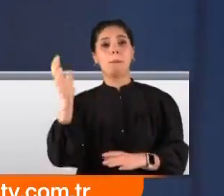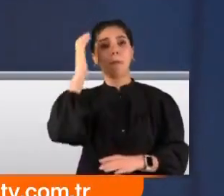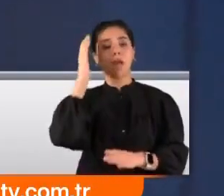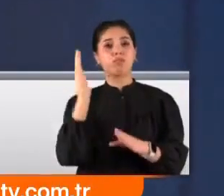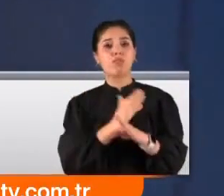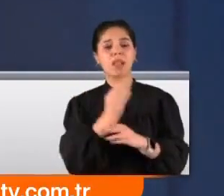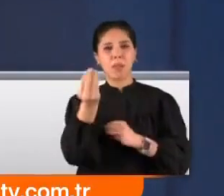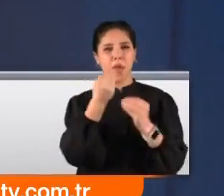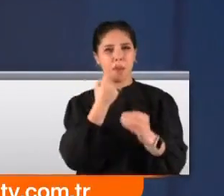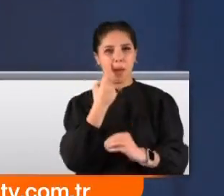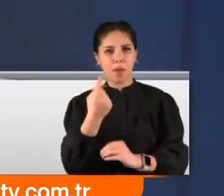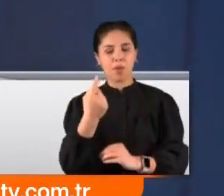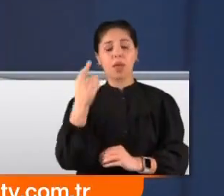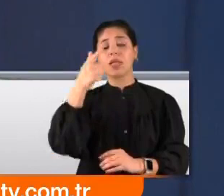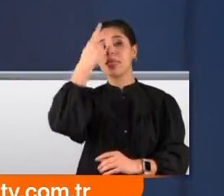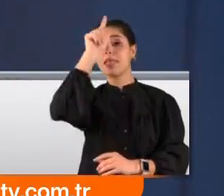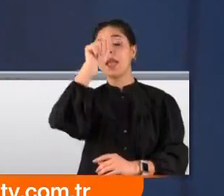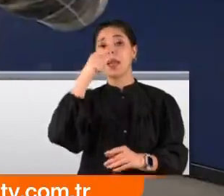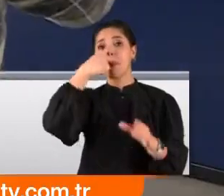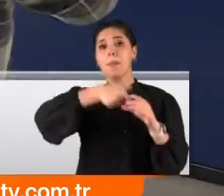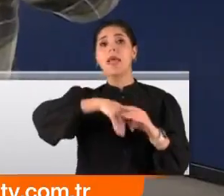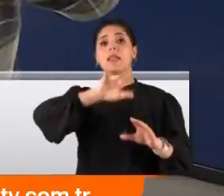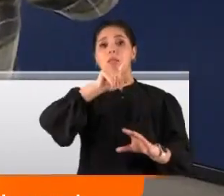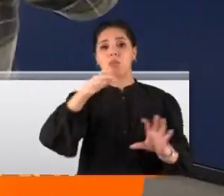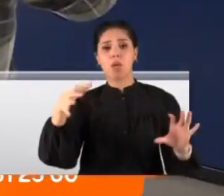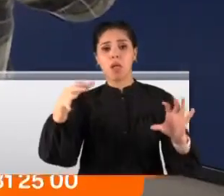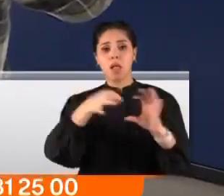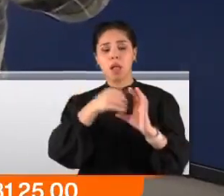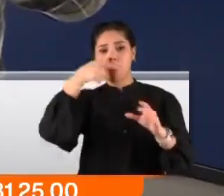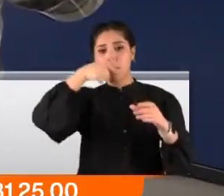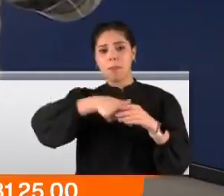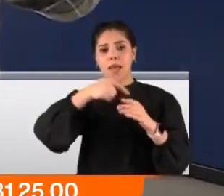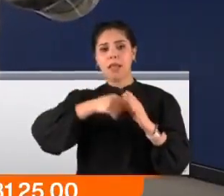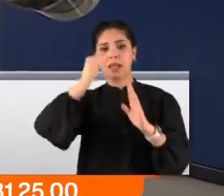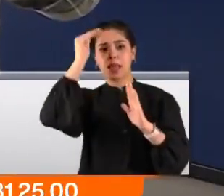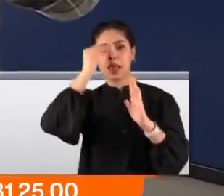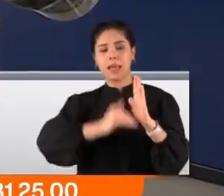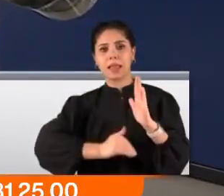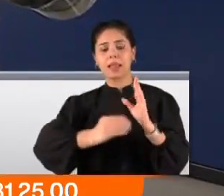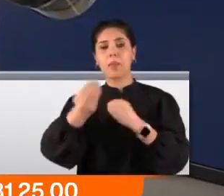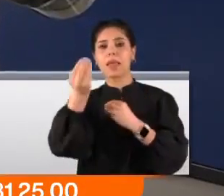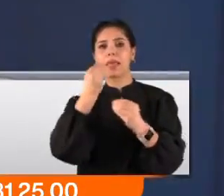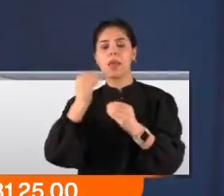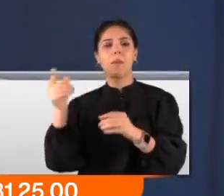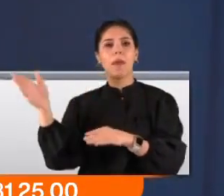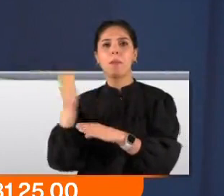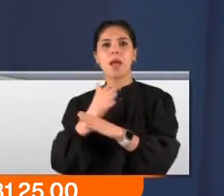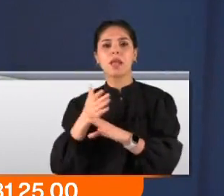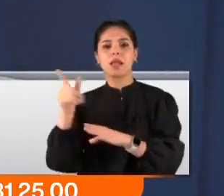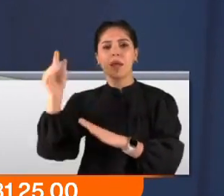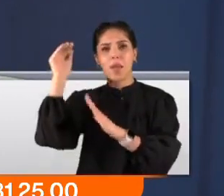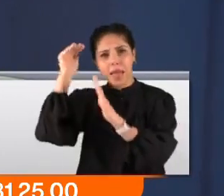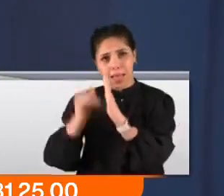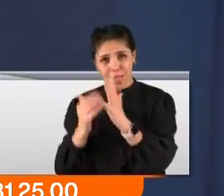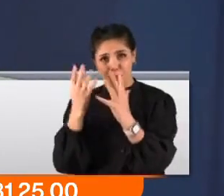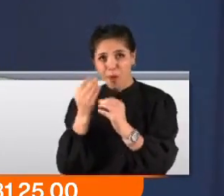tek ana kalem benzin değil ama yine buna rağmen bu benzindeki düşüşün gıda fiyatlarına indirim olarak